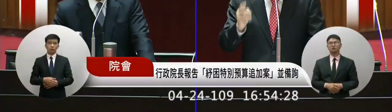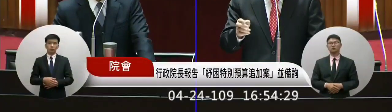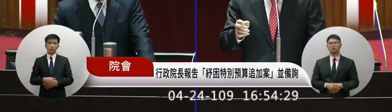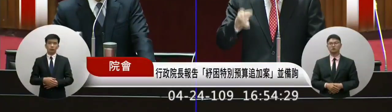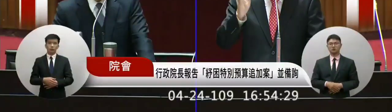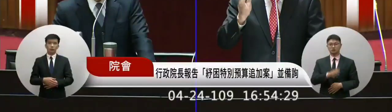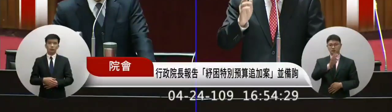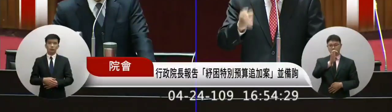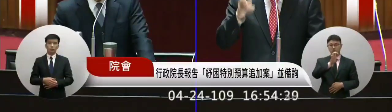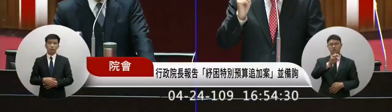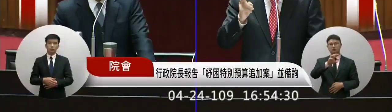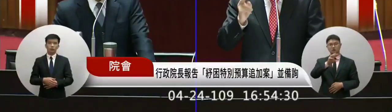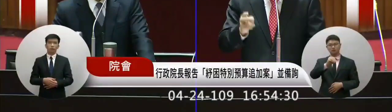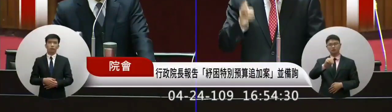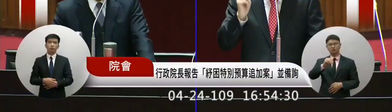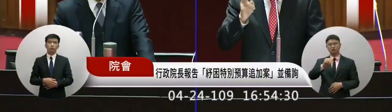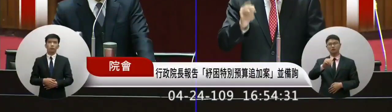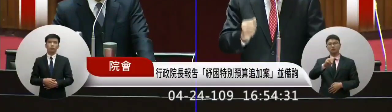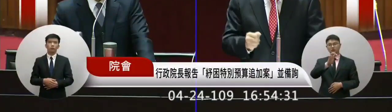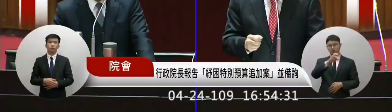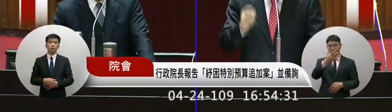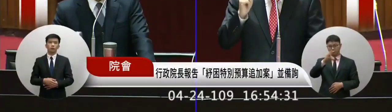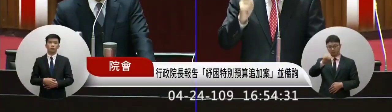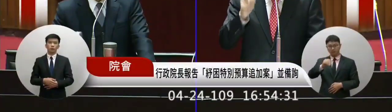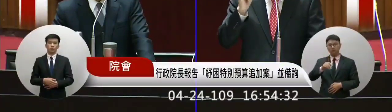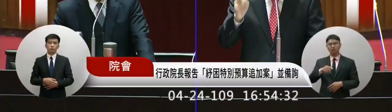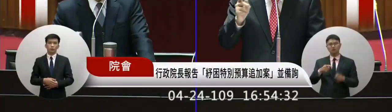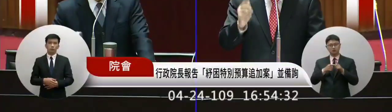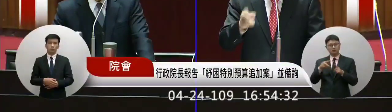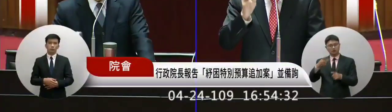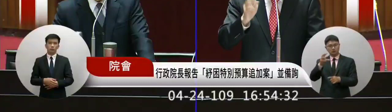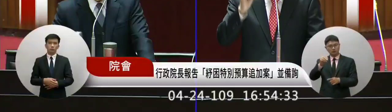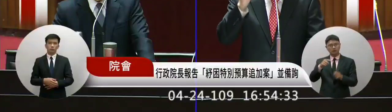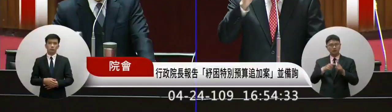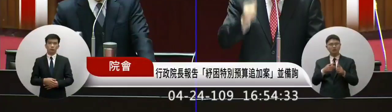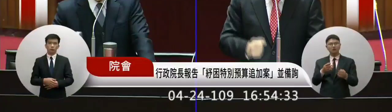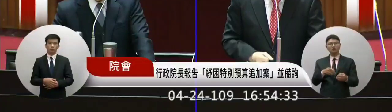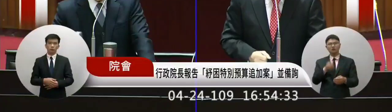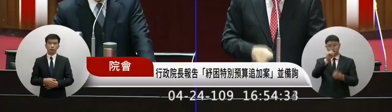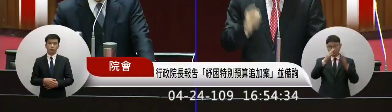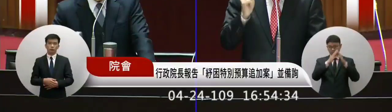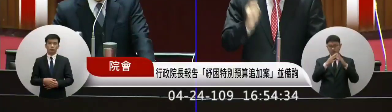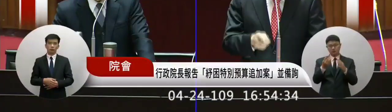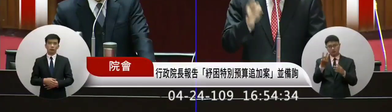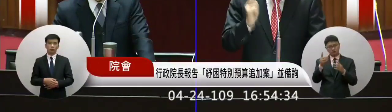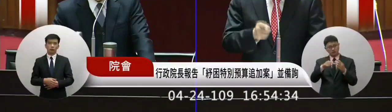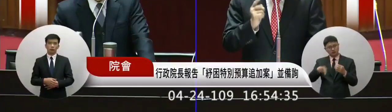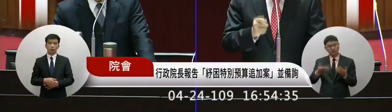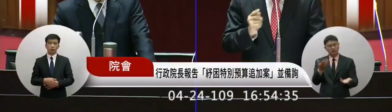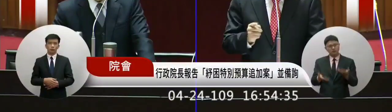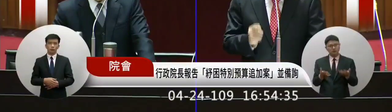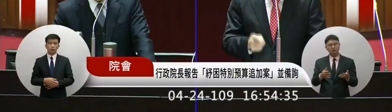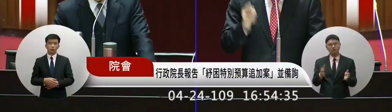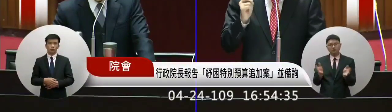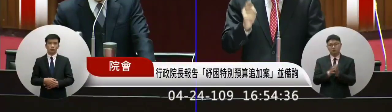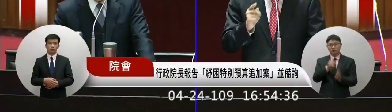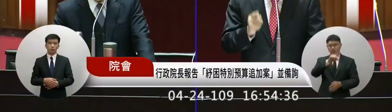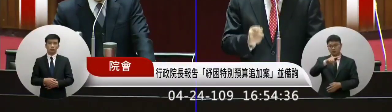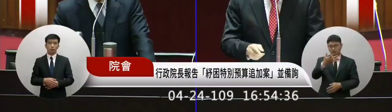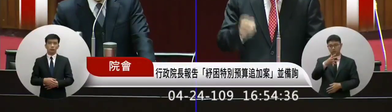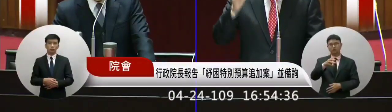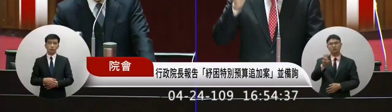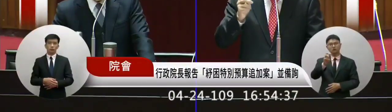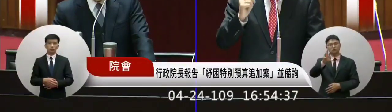点40.8万未报税的200万户人，每户三人，大概600万人，总共1530万人